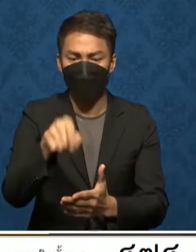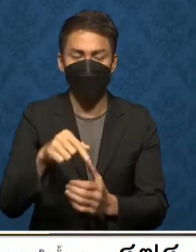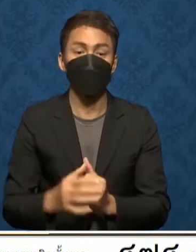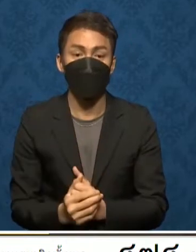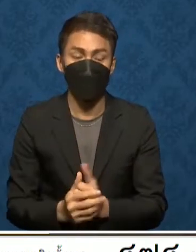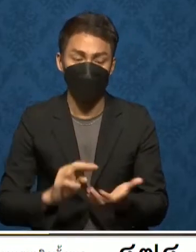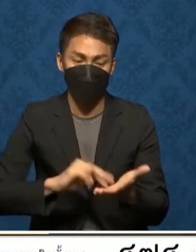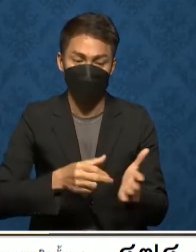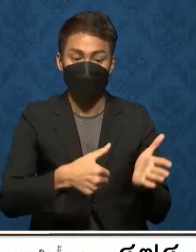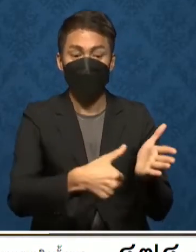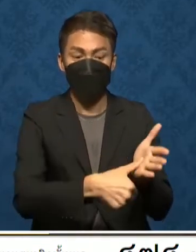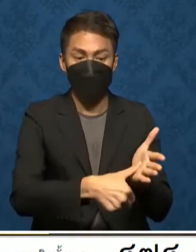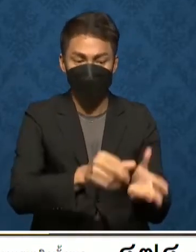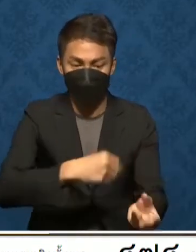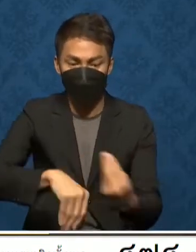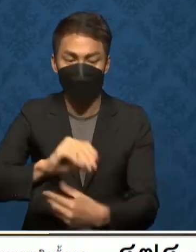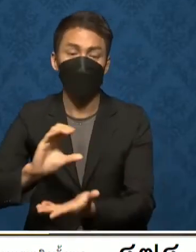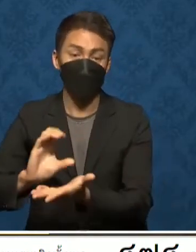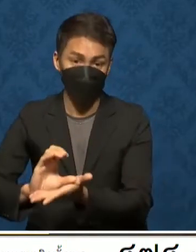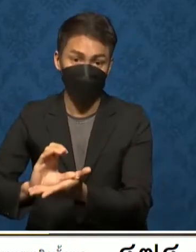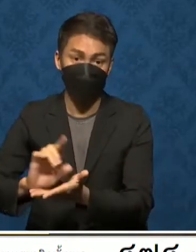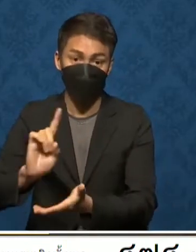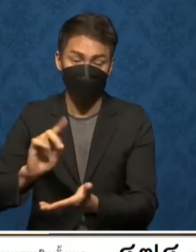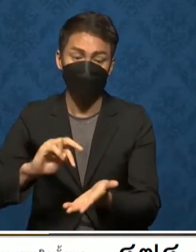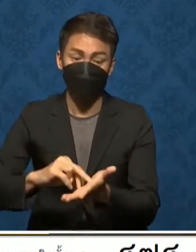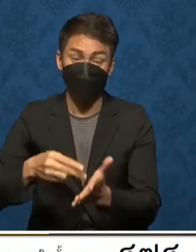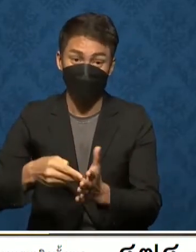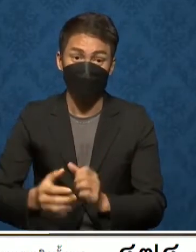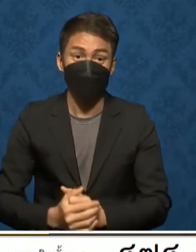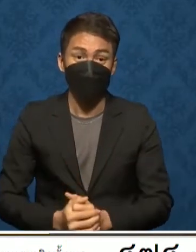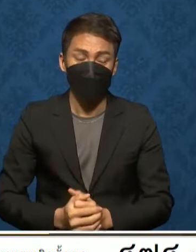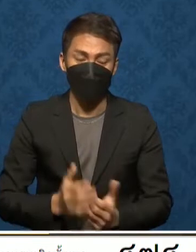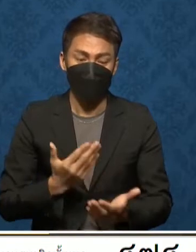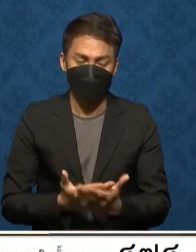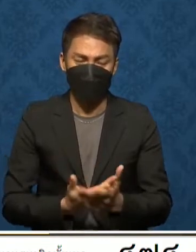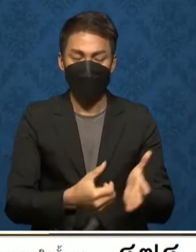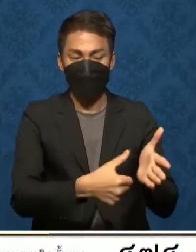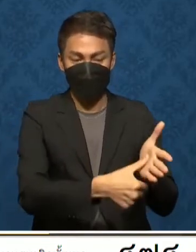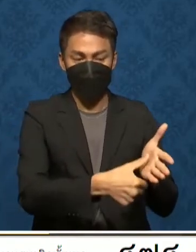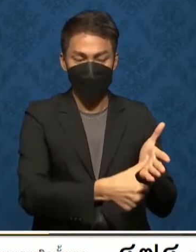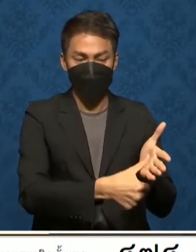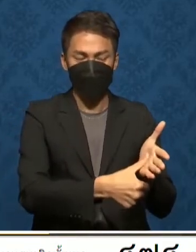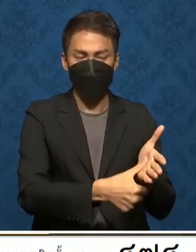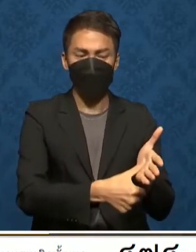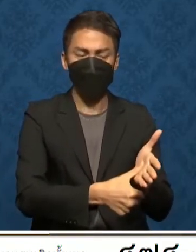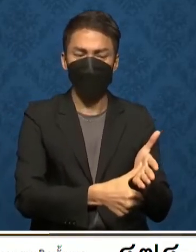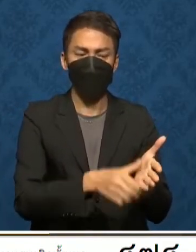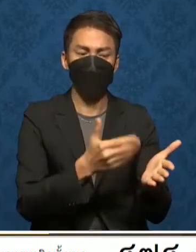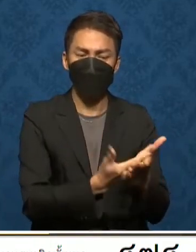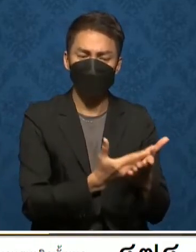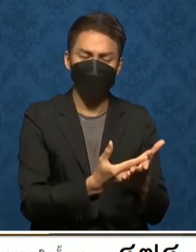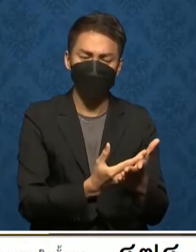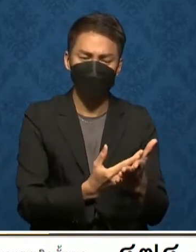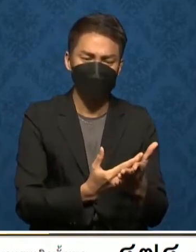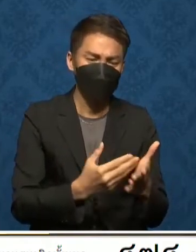ยนหนี้เป็นทุนก็หมายถึงว่าแทนที่จะเป็นหนี้นะครับอาจจะยังไม่มีกําลังในการ